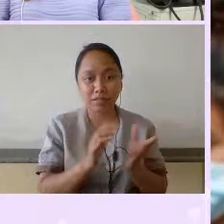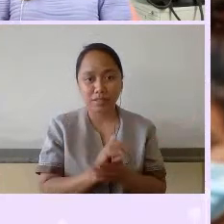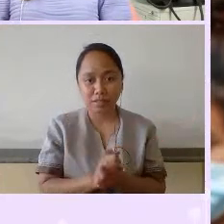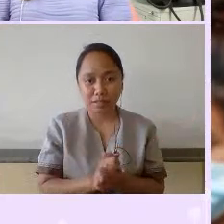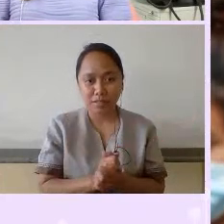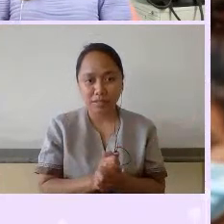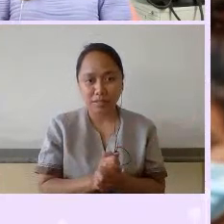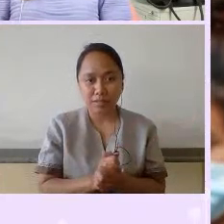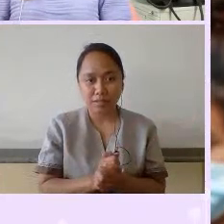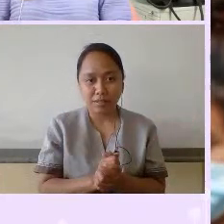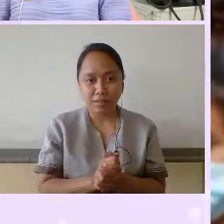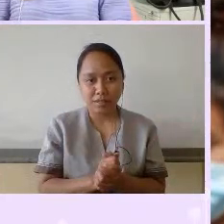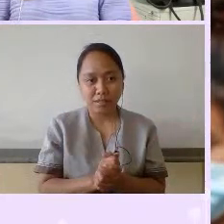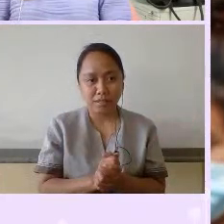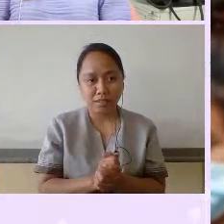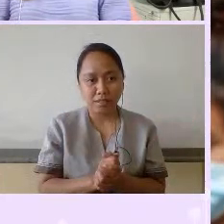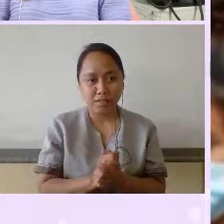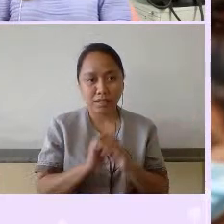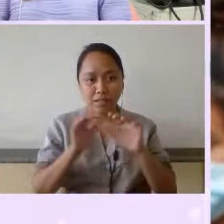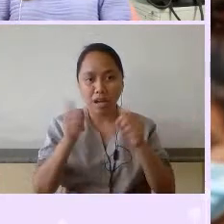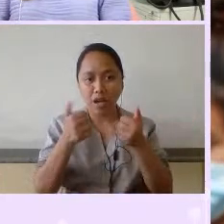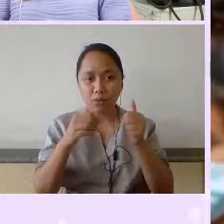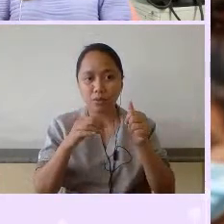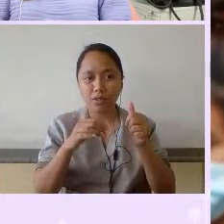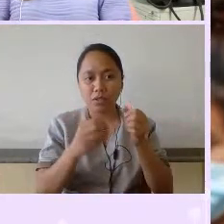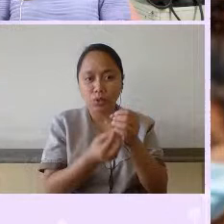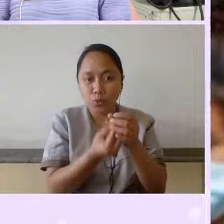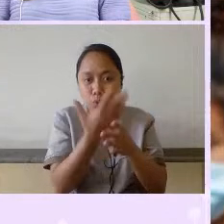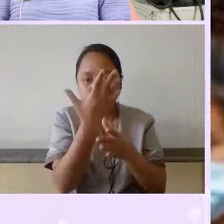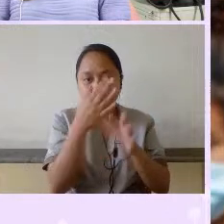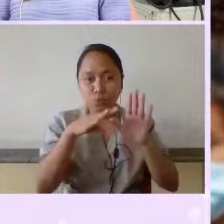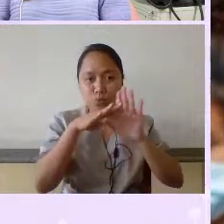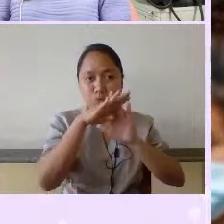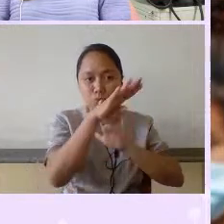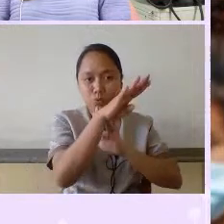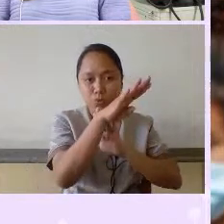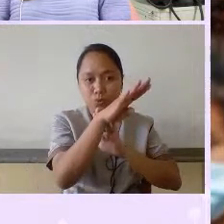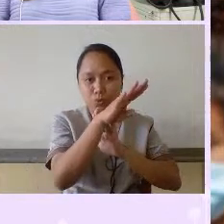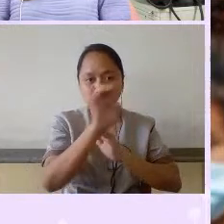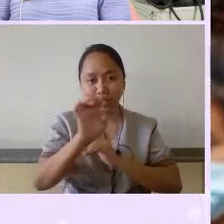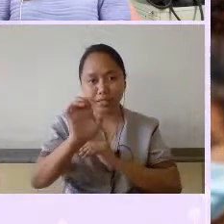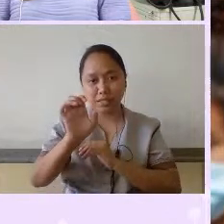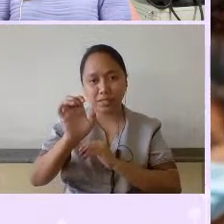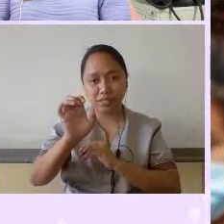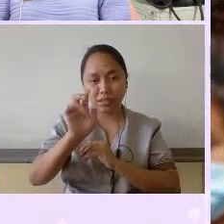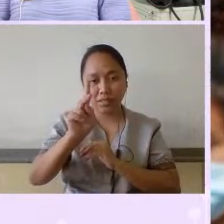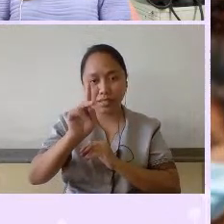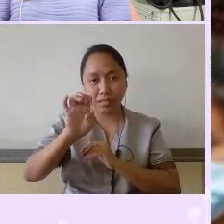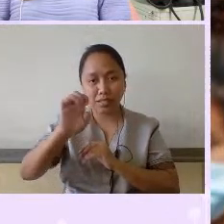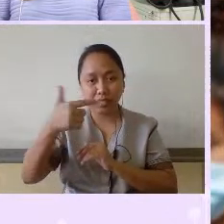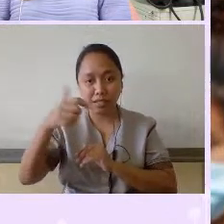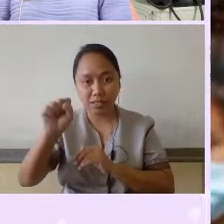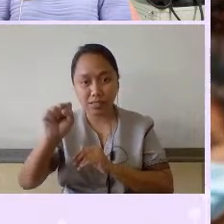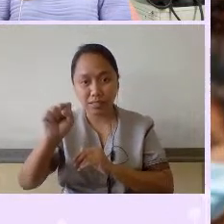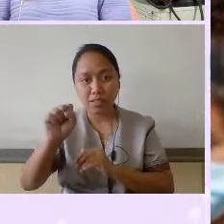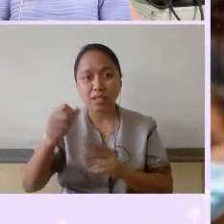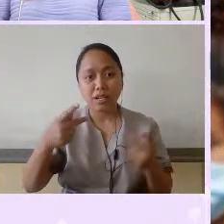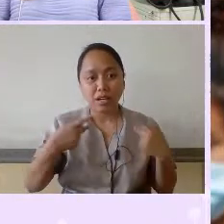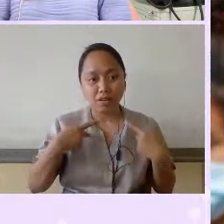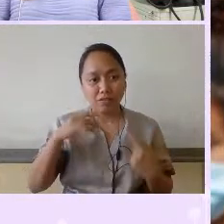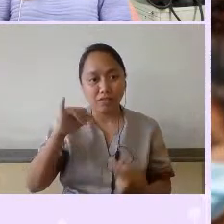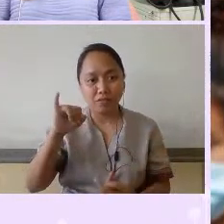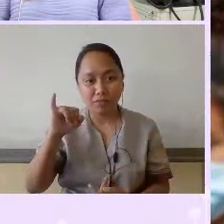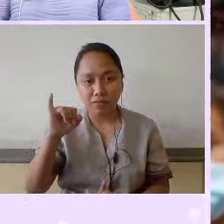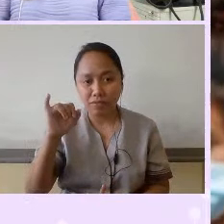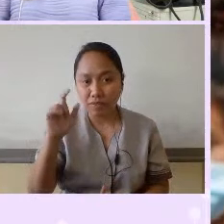nationwide and the ensuing increase in economic activities, our key employment growth sectors, or KEGS, as identified